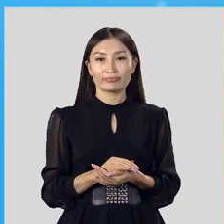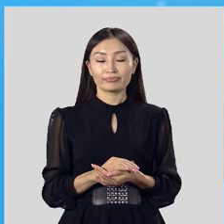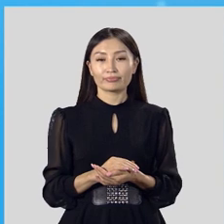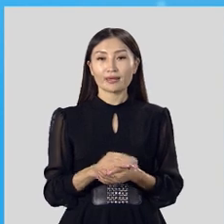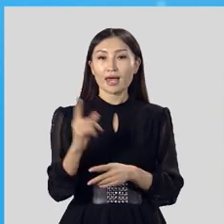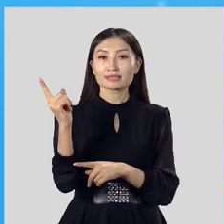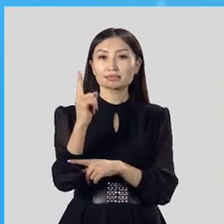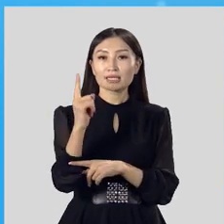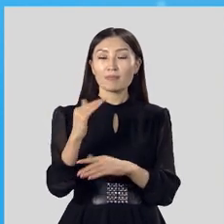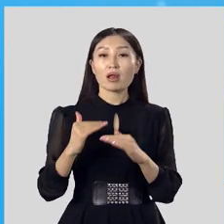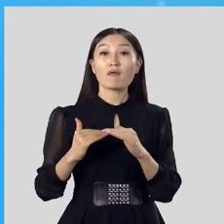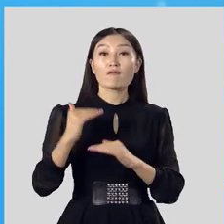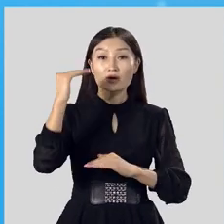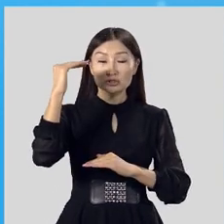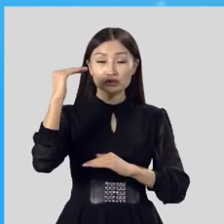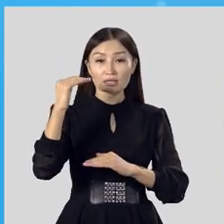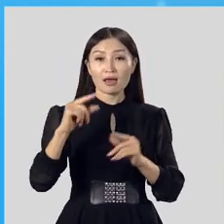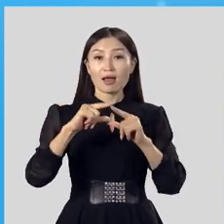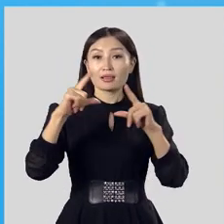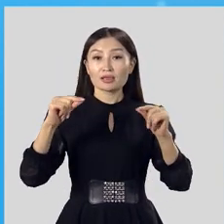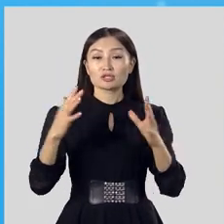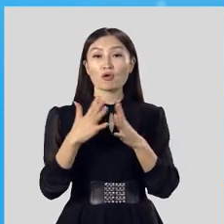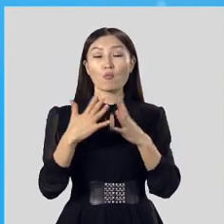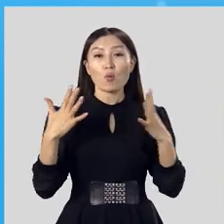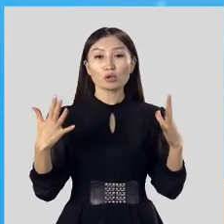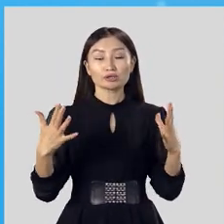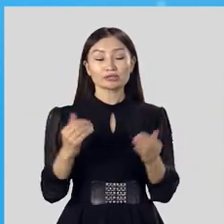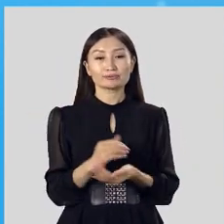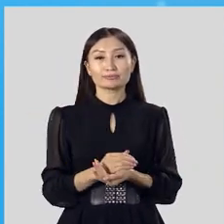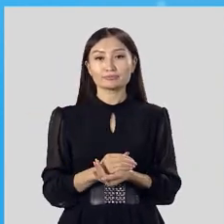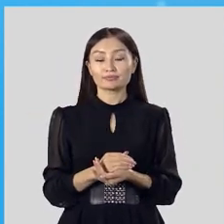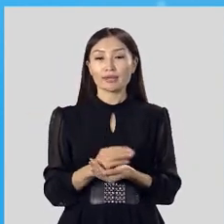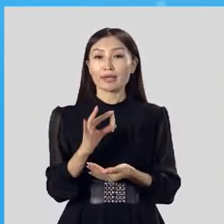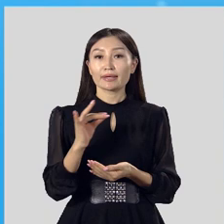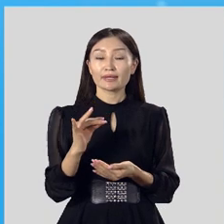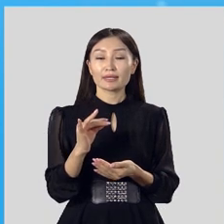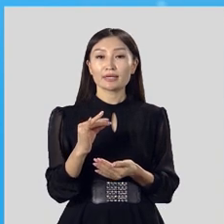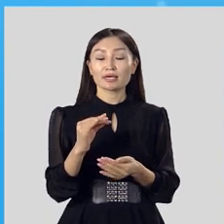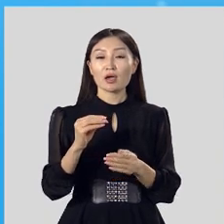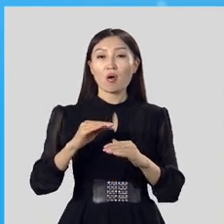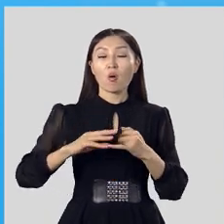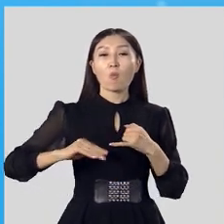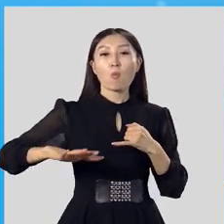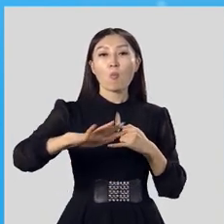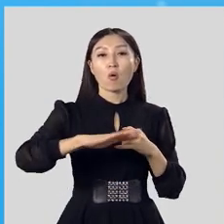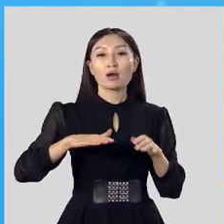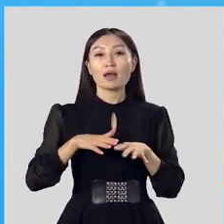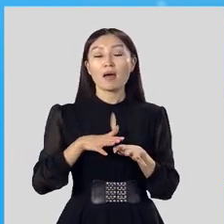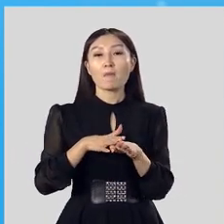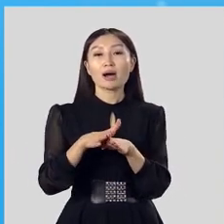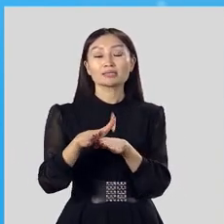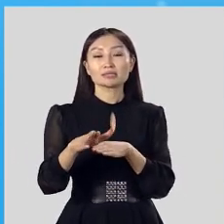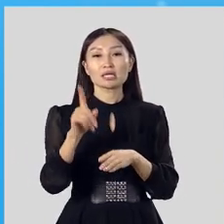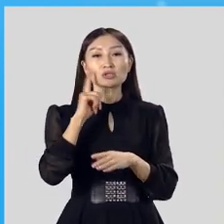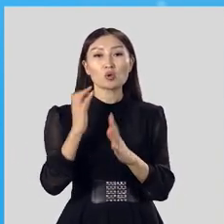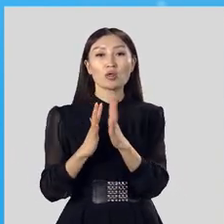корень. Стебель становится выше, листьев на нем все больше. И вот поле сплошь покрылось зелеными